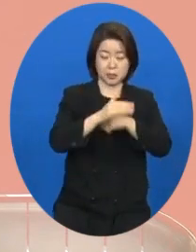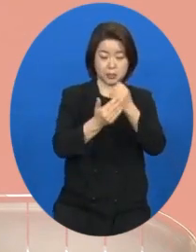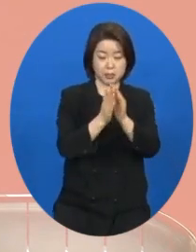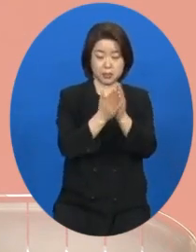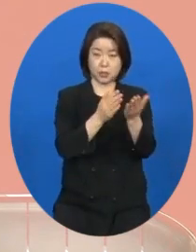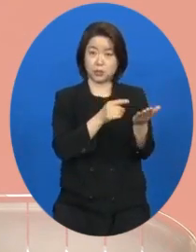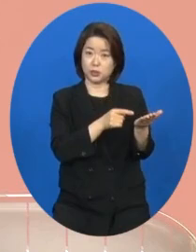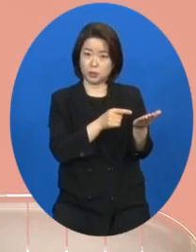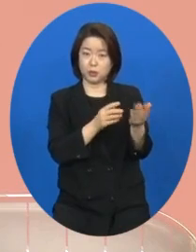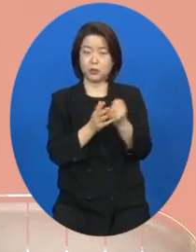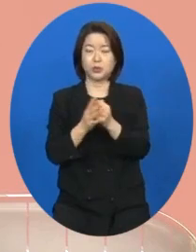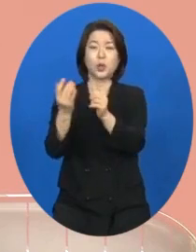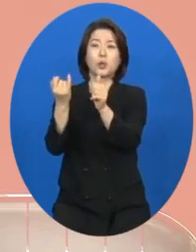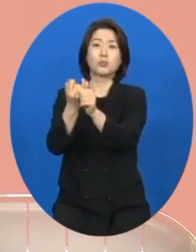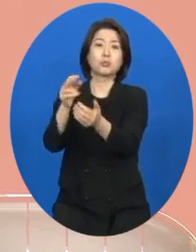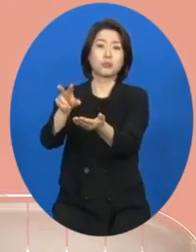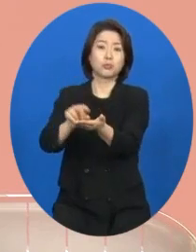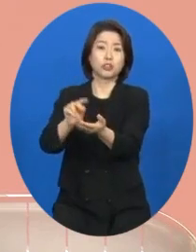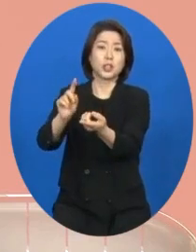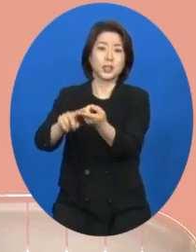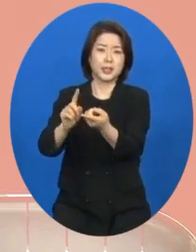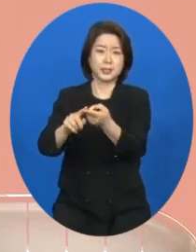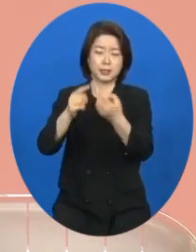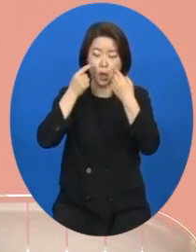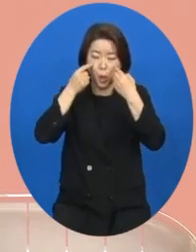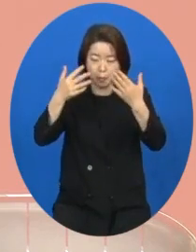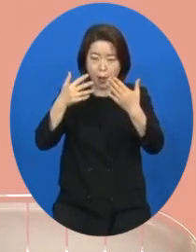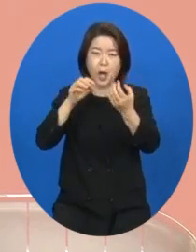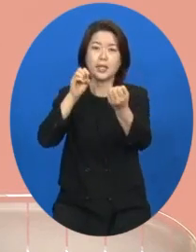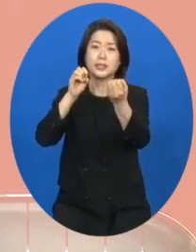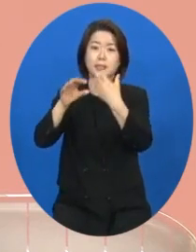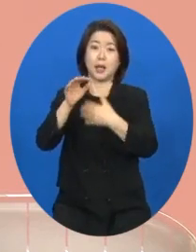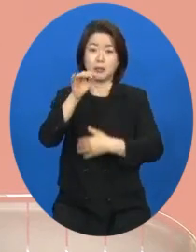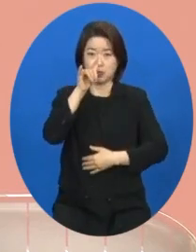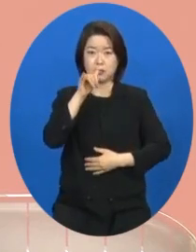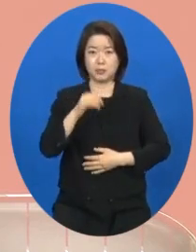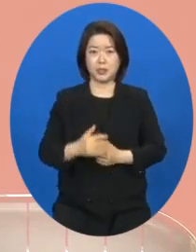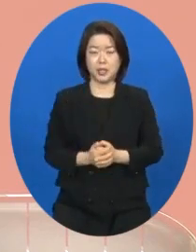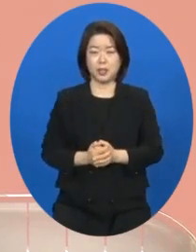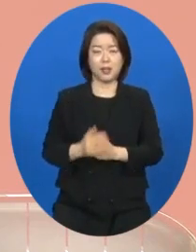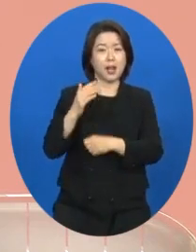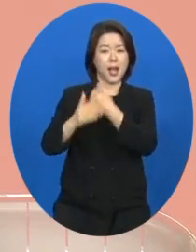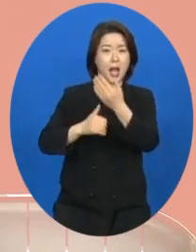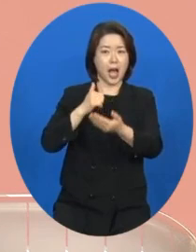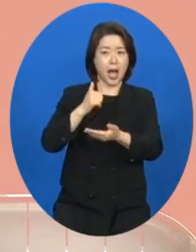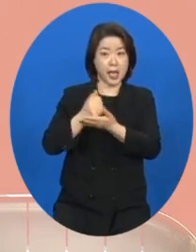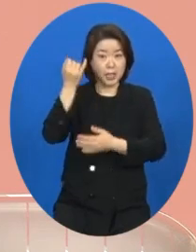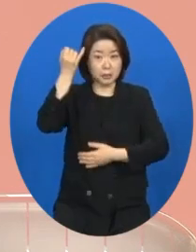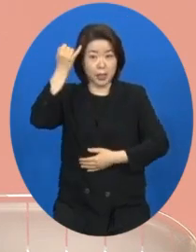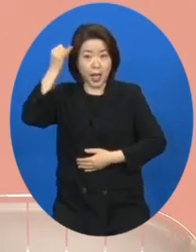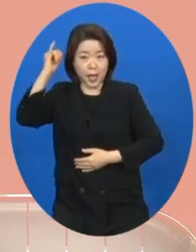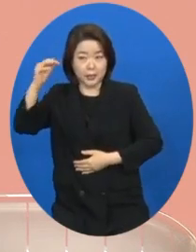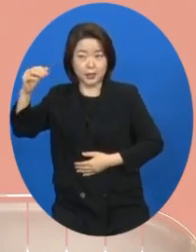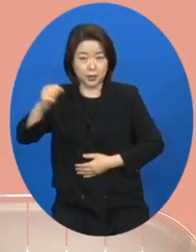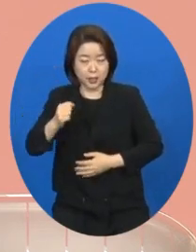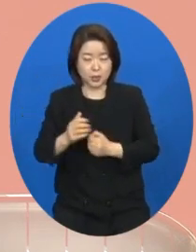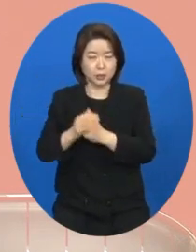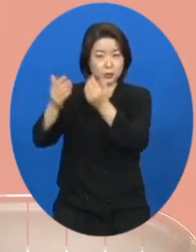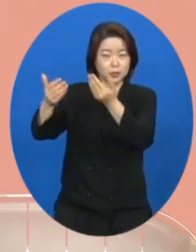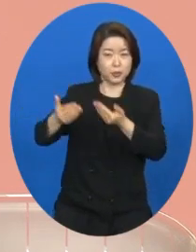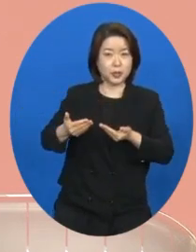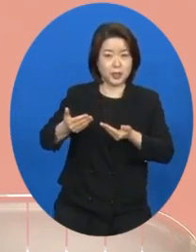성경은 부부 문제에 대해서 명확한 답을 주고 계십니다. 하나님의 아이디어로